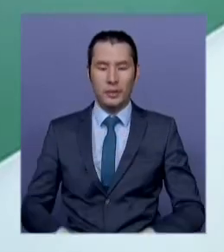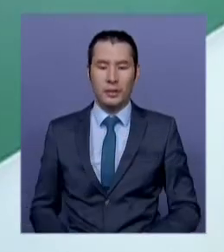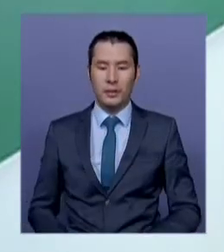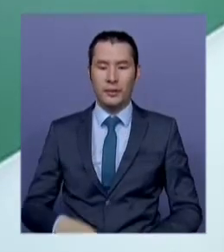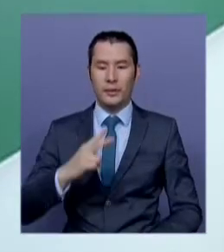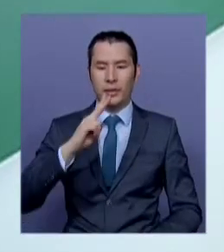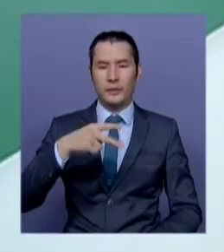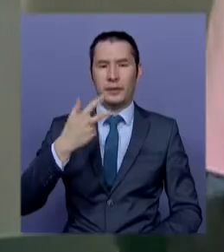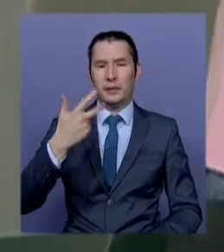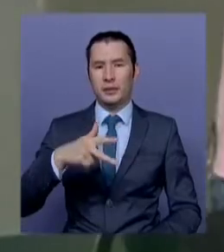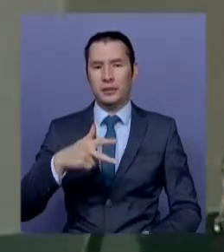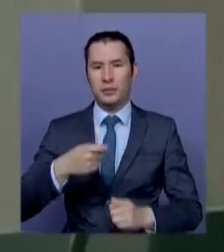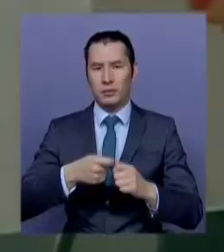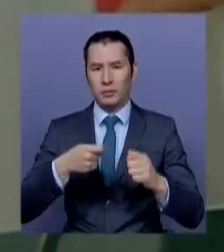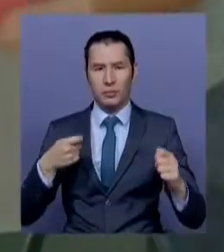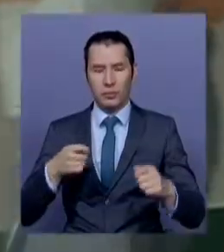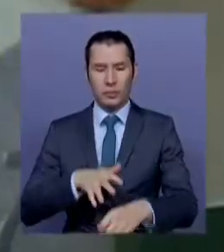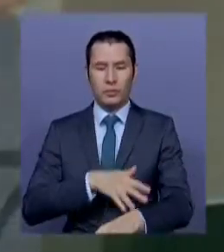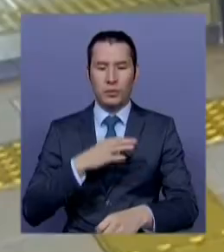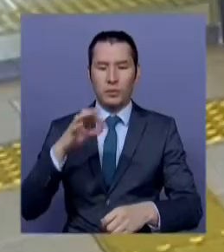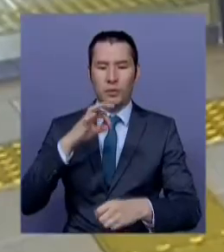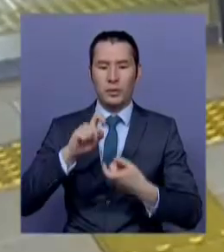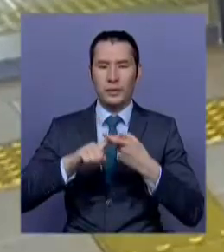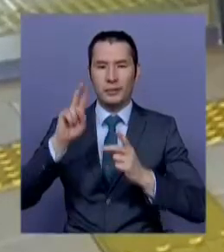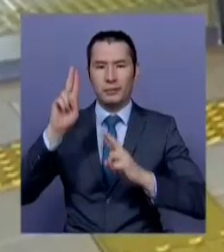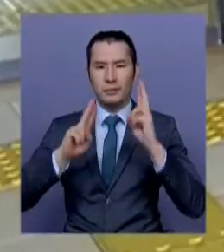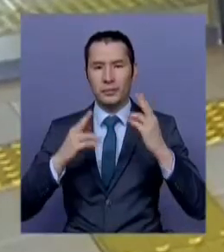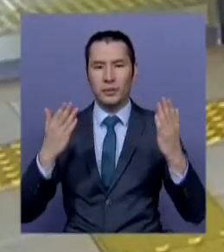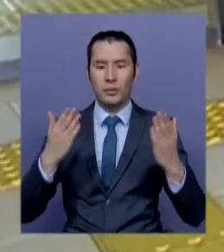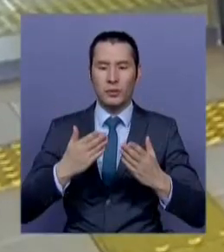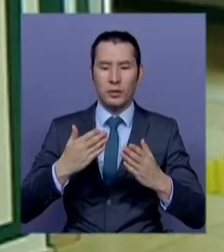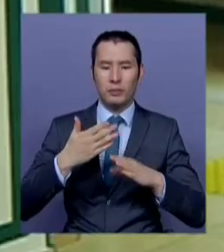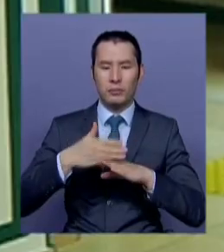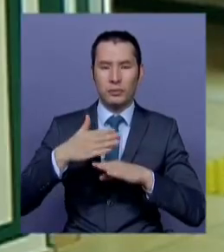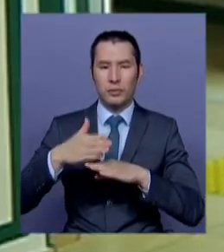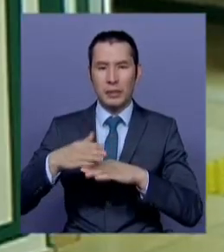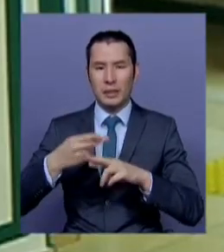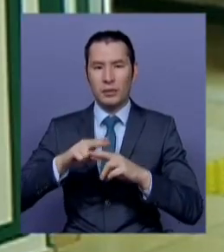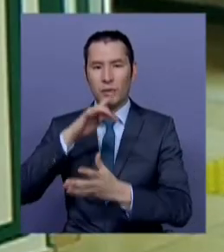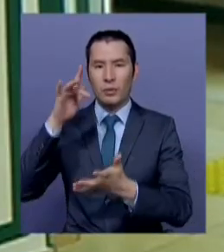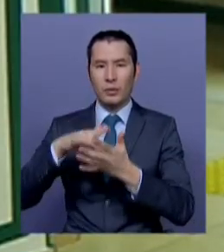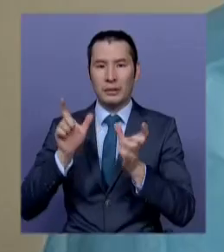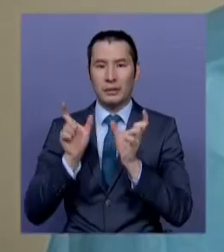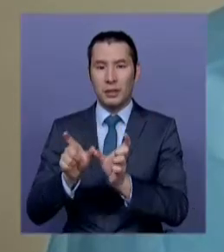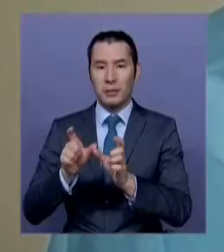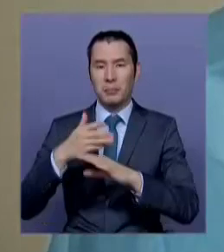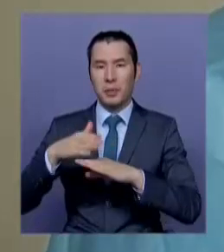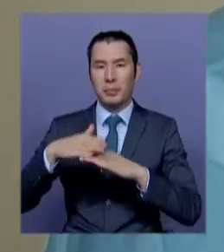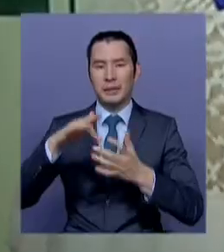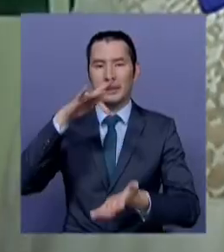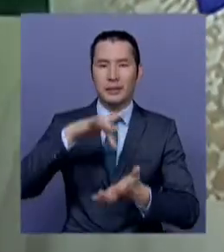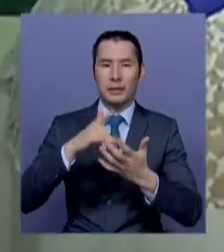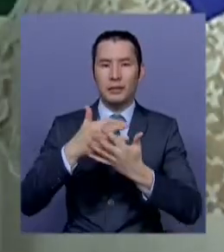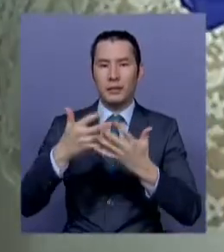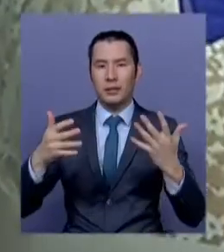2,5 сағатқа созылған онлайн жиын барысында карантин шараларын кезең-кезеңмен жеңілдету және қала экономикасын тұрақтандыру жайы сөз